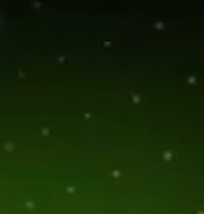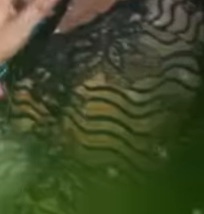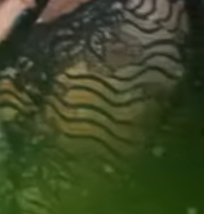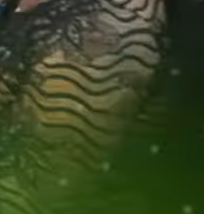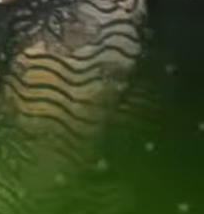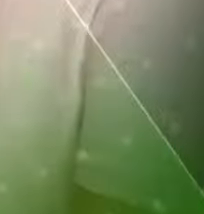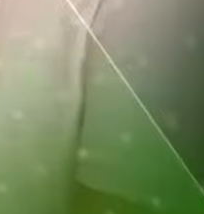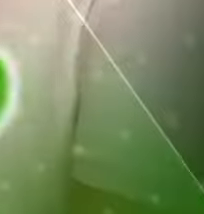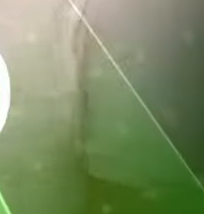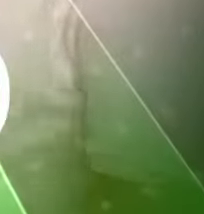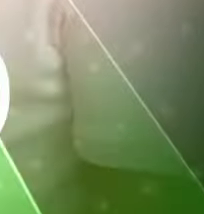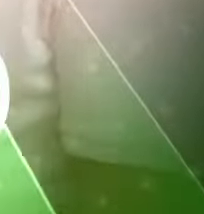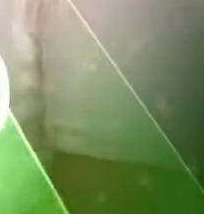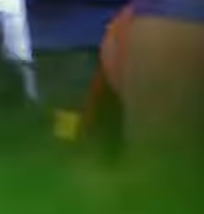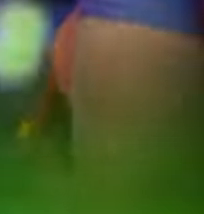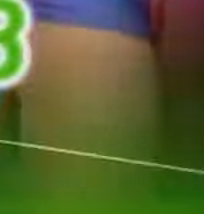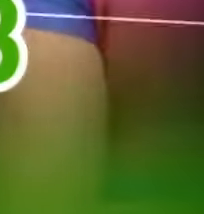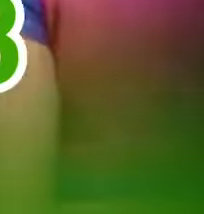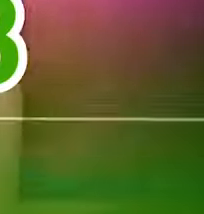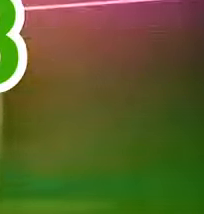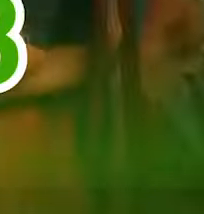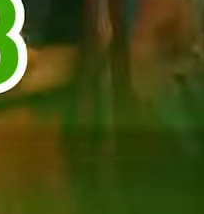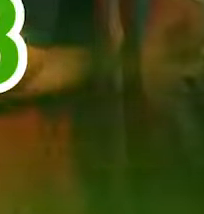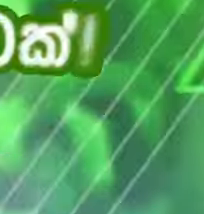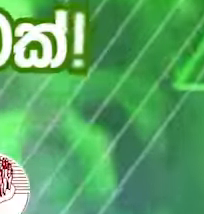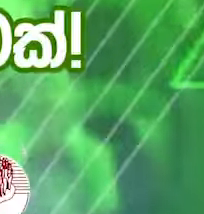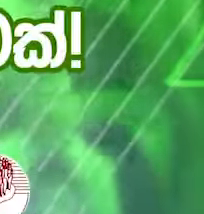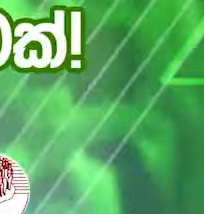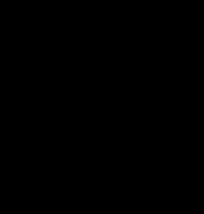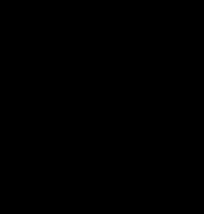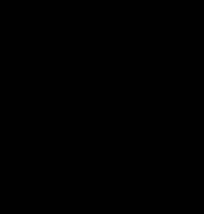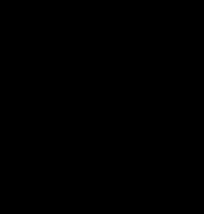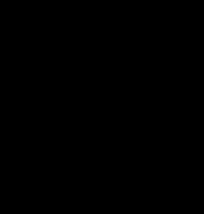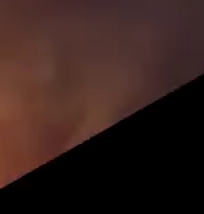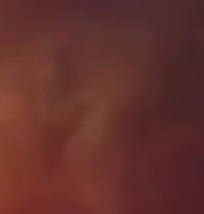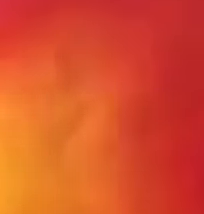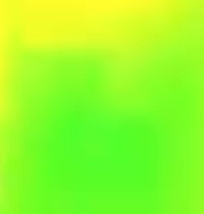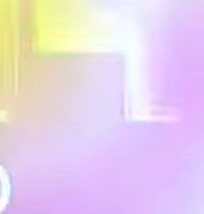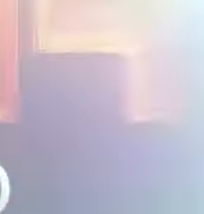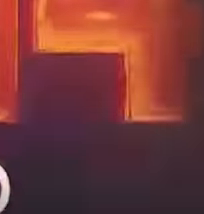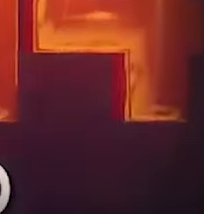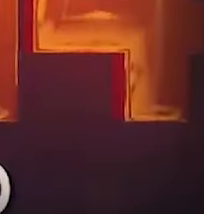ඇගම් ශ්‍රී ලංකා මාතලේට දෙස් විදෙස් රැකියා අවස්ථා මාර්තු 22 23 එඩ්වඩ් ක්‍රීඩාංගණයේදී.